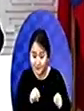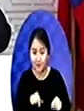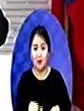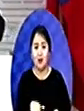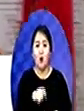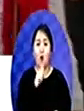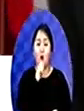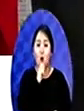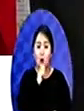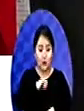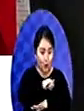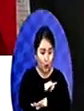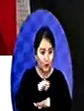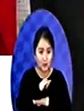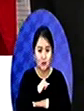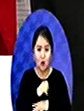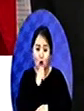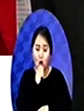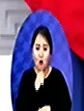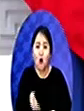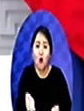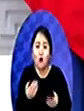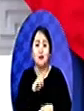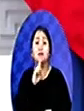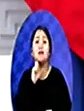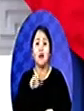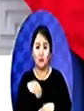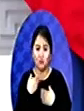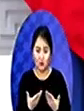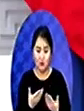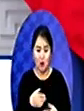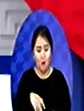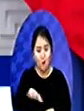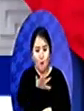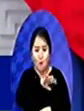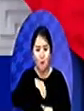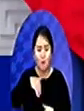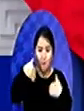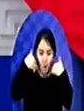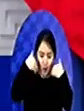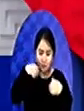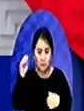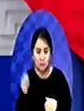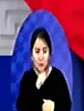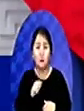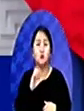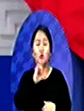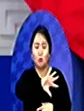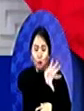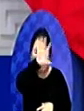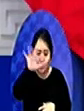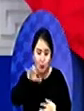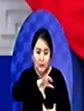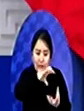зээлийг 17 жилийн хугацаатай олгож байна. Бүхэлдээ мал сүргээ эрүүлжүүлсэн дэлхийн мал амьтны эрүүл мэндийн